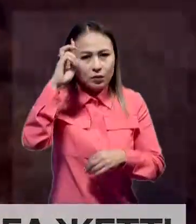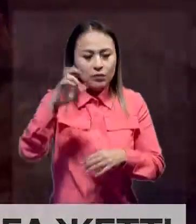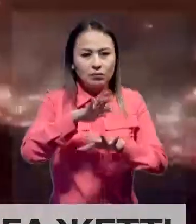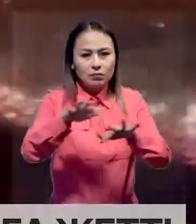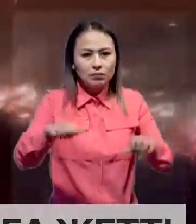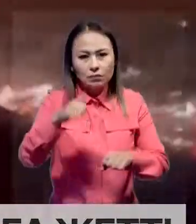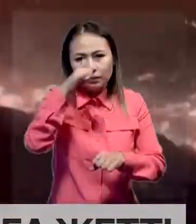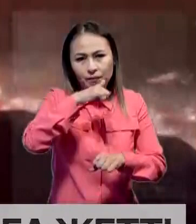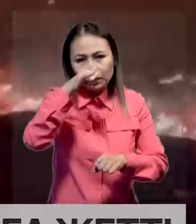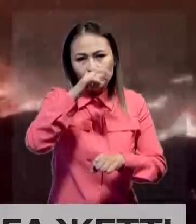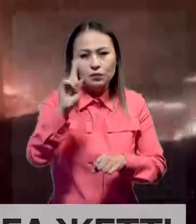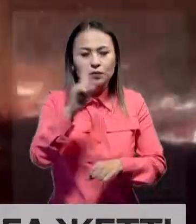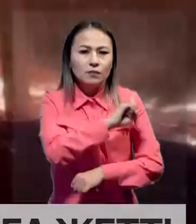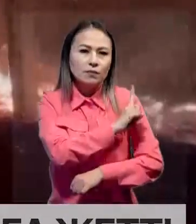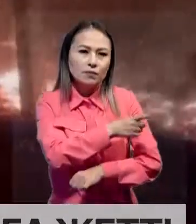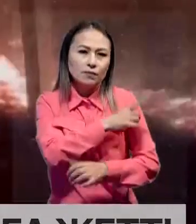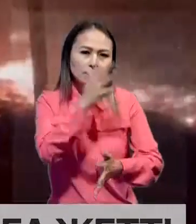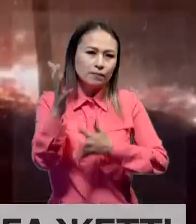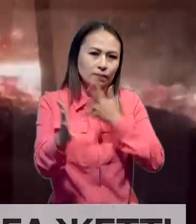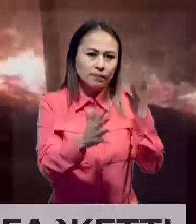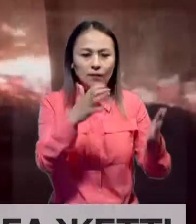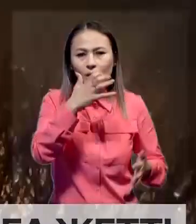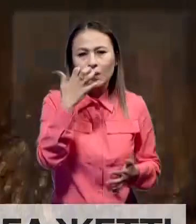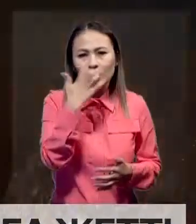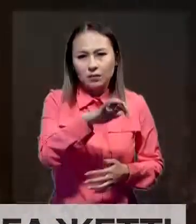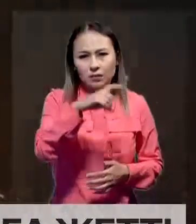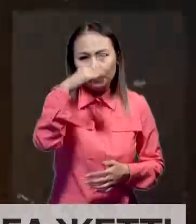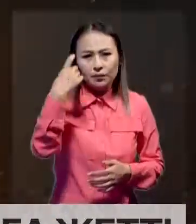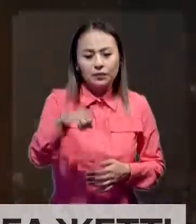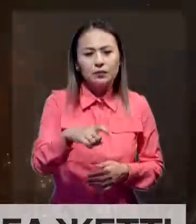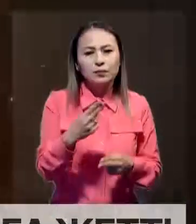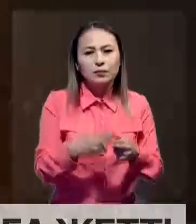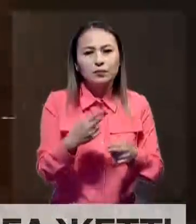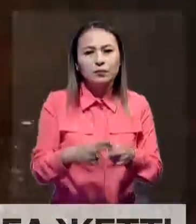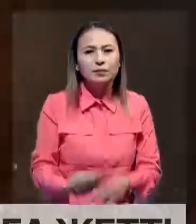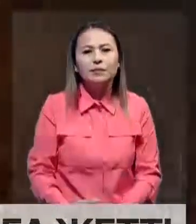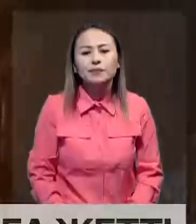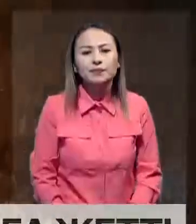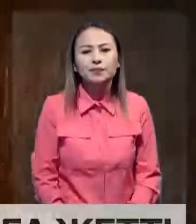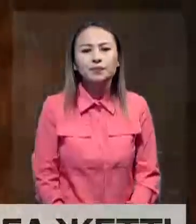сөндіре алмай отыр. Өйткені күшті соққан жел мен ыстық ауа райы кедергі келтіруде.